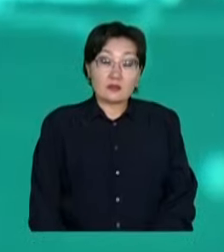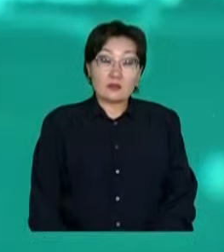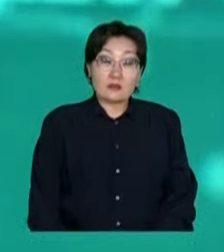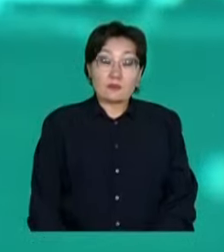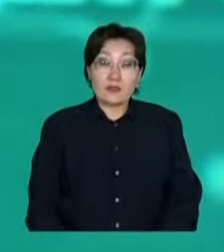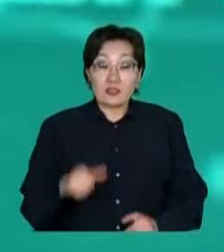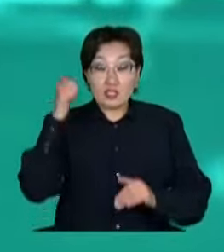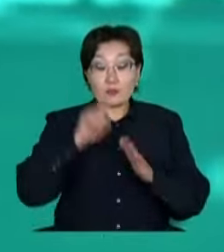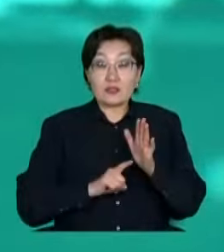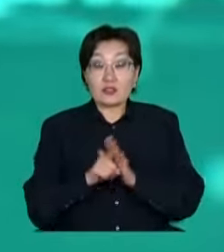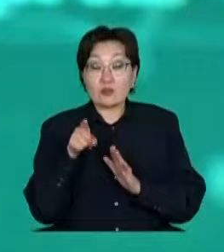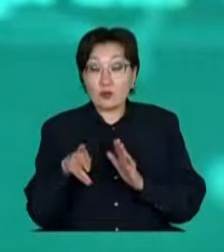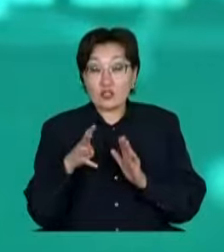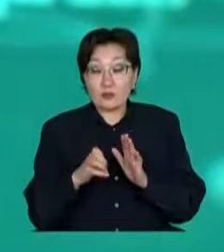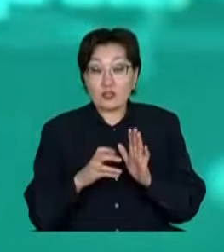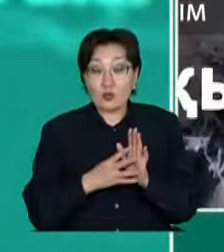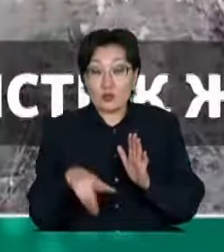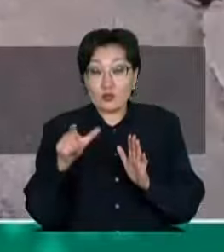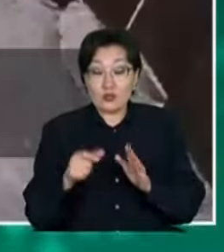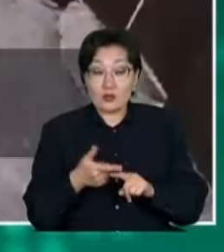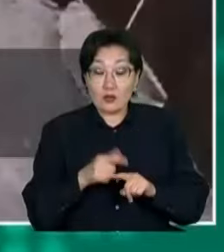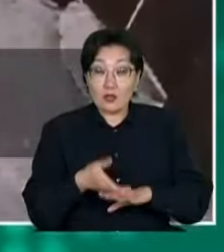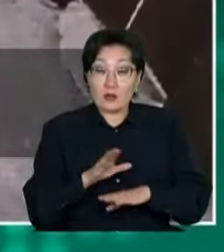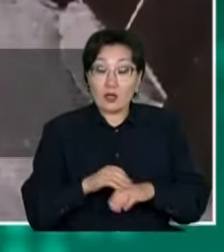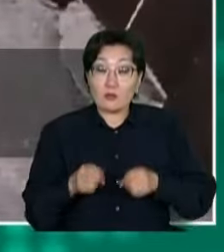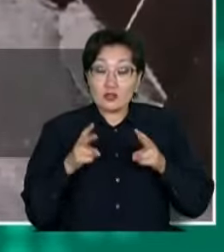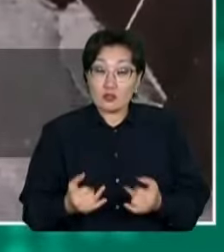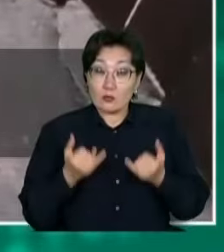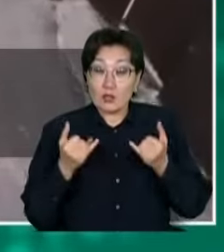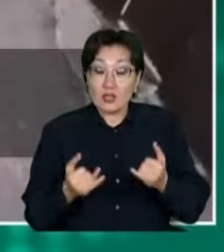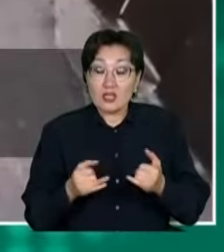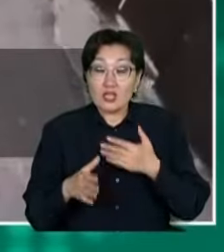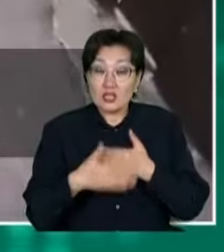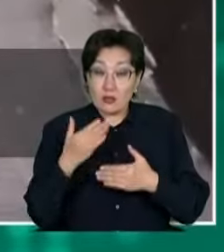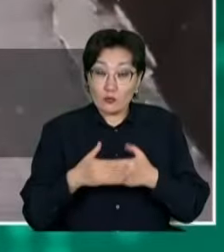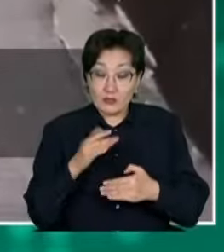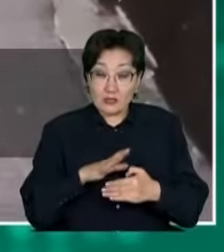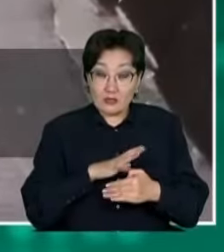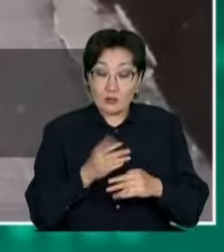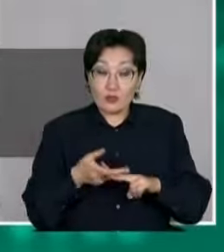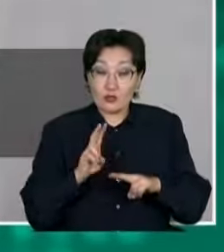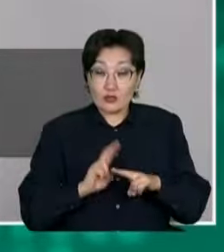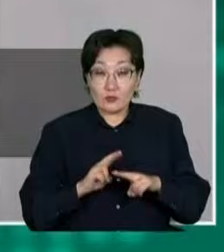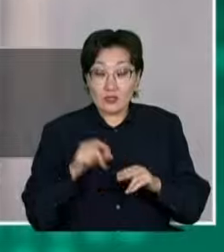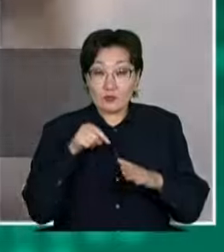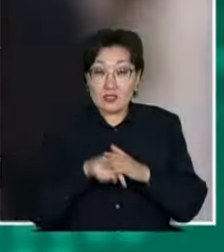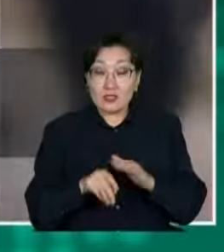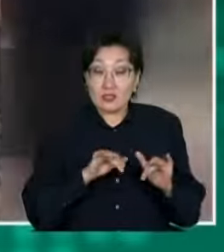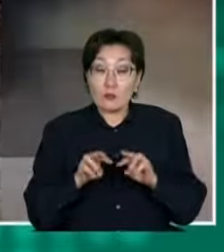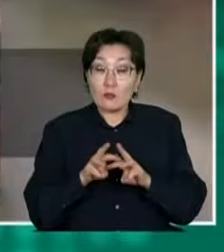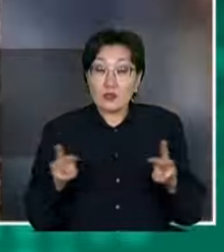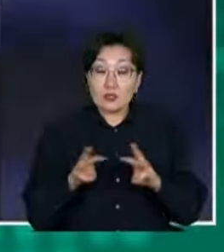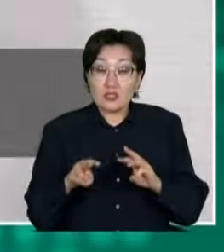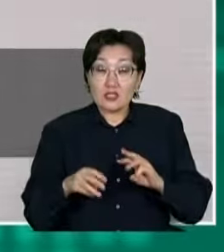Жыл басынан бері 1409 адам аса ауыр қылмыс жасаған үшін қылмыстық жауапкершілікке тартылды. Бұл туралы Ішкі істер министрлігінің